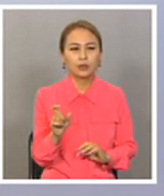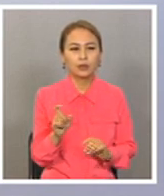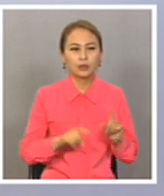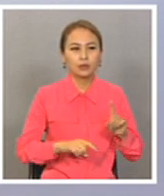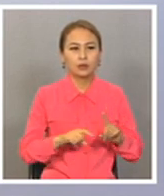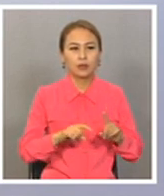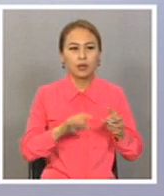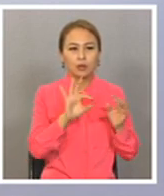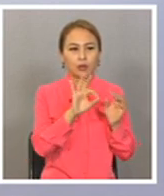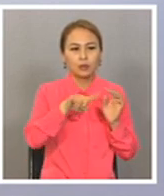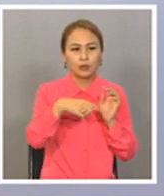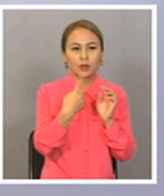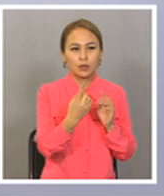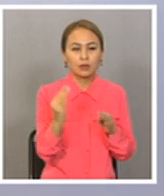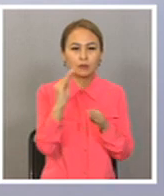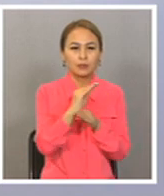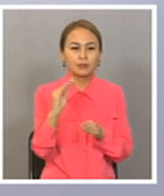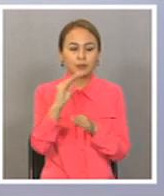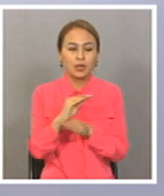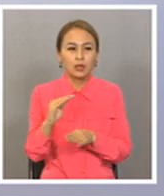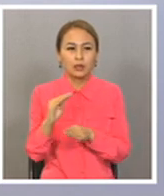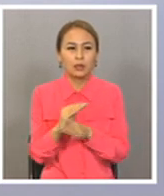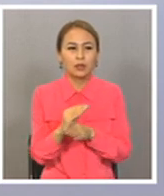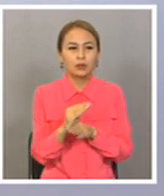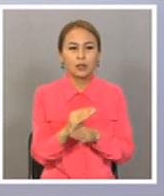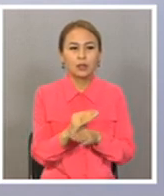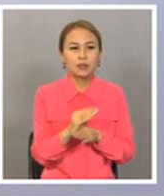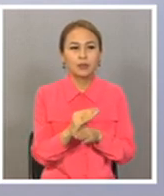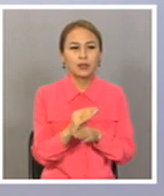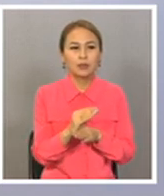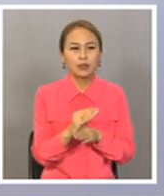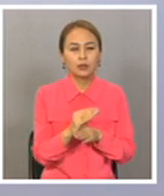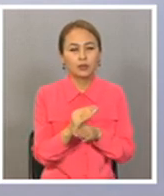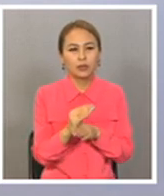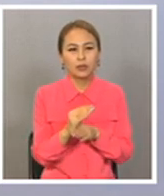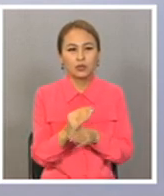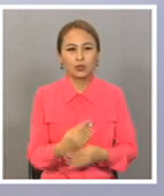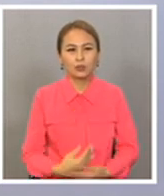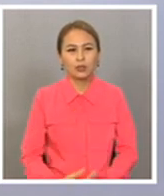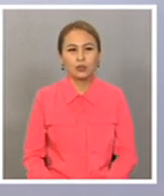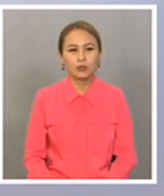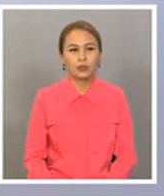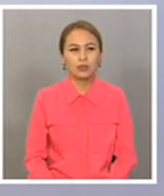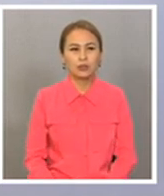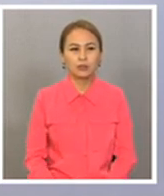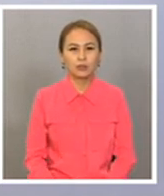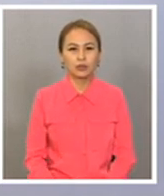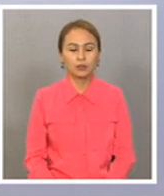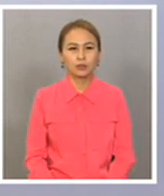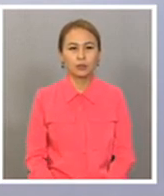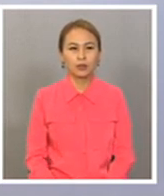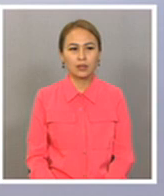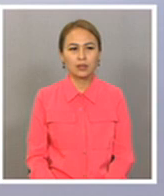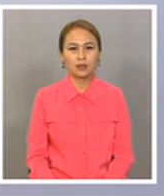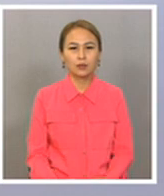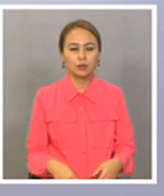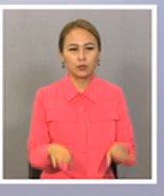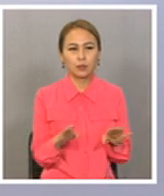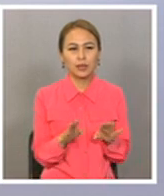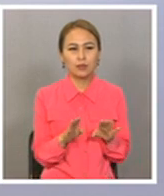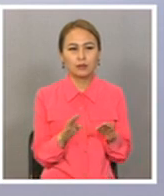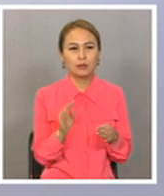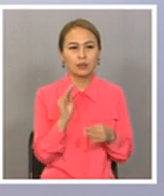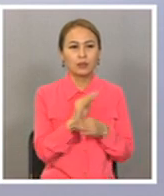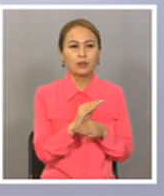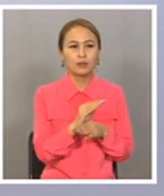0 бүтін 10-нан 1-ден қосайық. 1, 2, 3, 4, 5, 6, 7. Яғни 0 бүтін 10-нан 1-ден